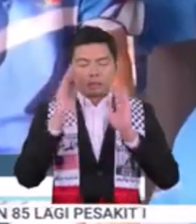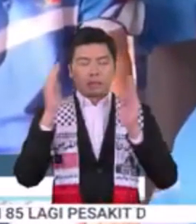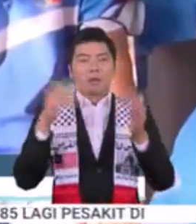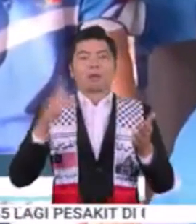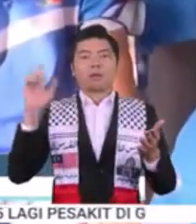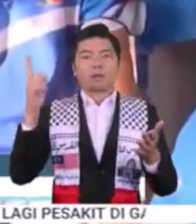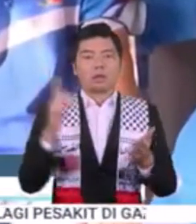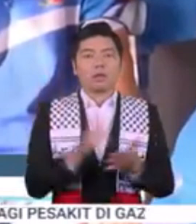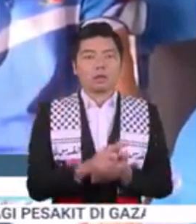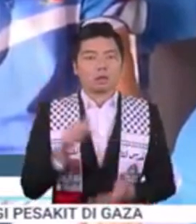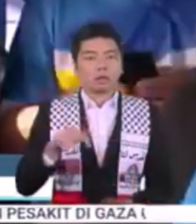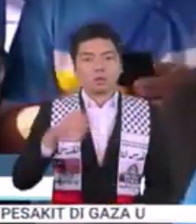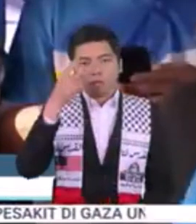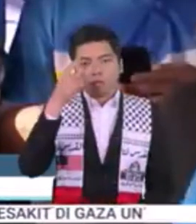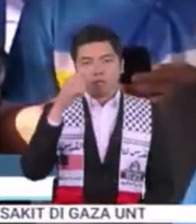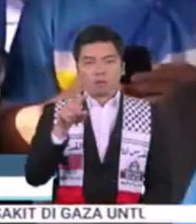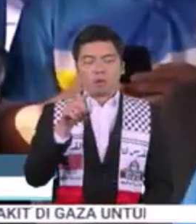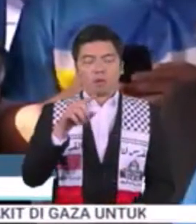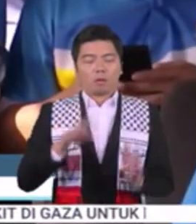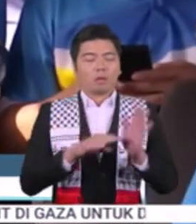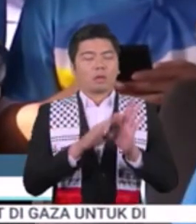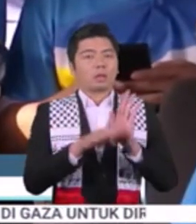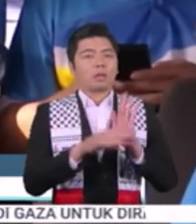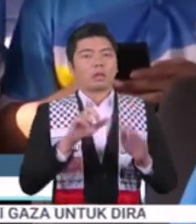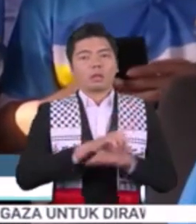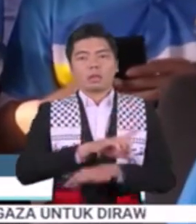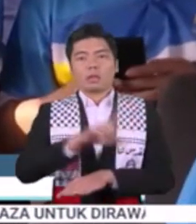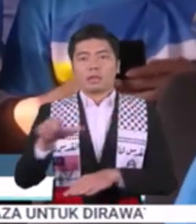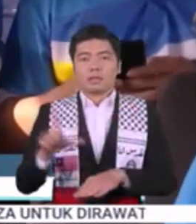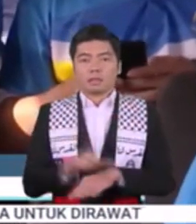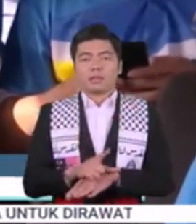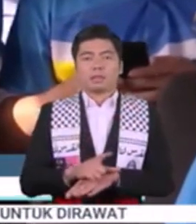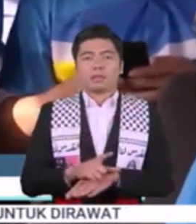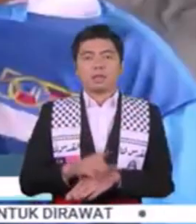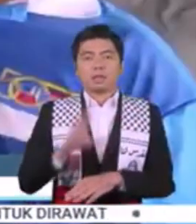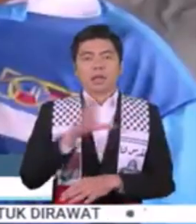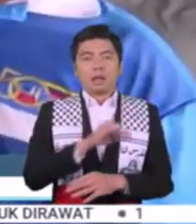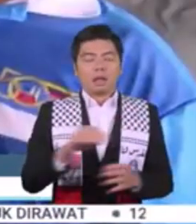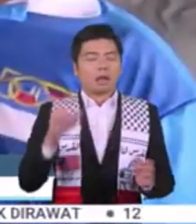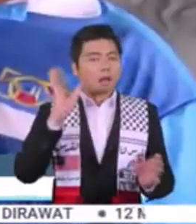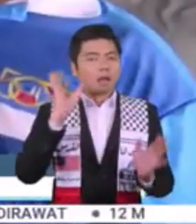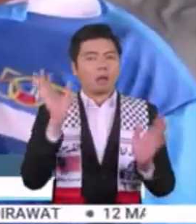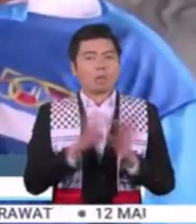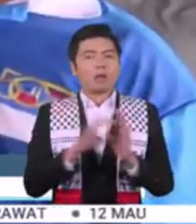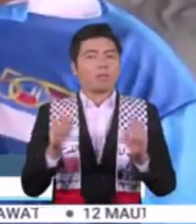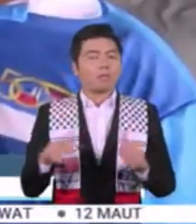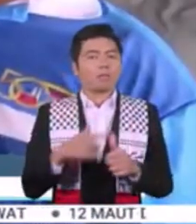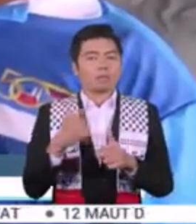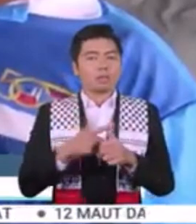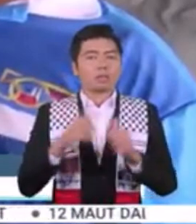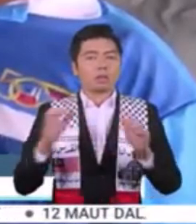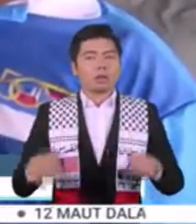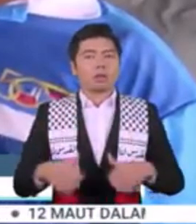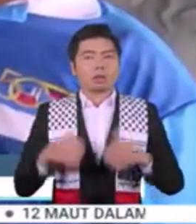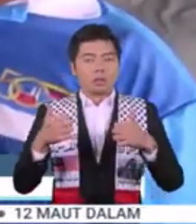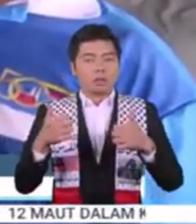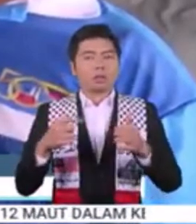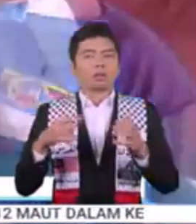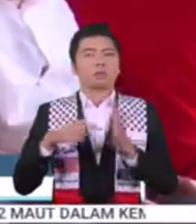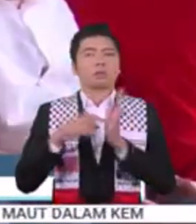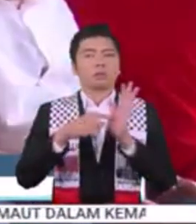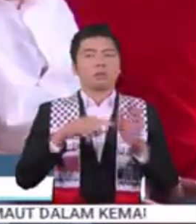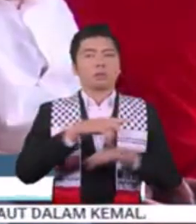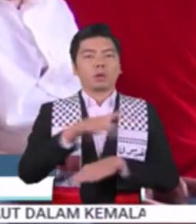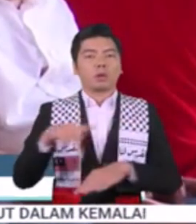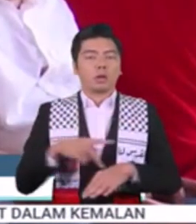Fokus laporan itu adalah menetapkan visi pembangunan Labuan serta gambaran rajah utama yang memberi gambaran pembangunan